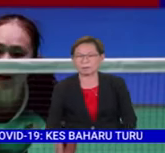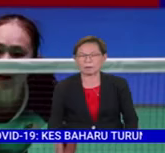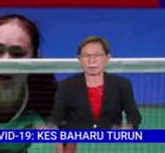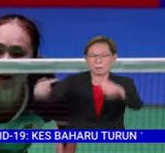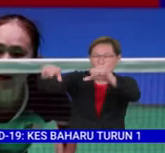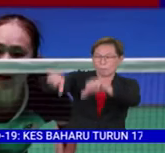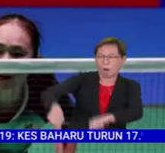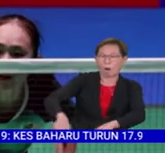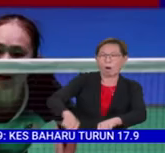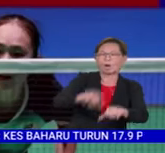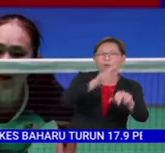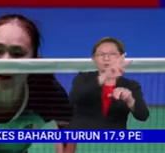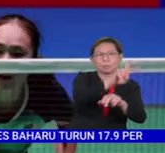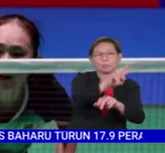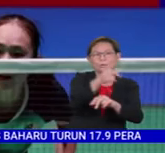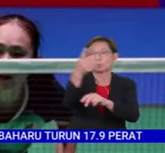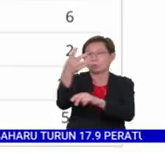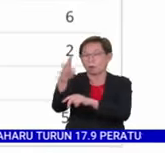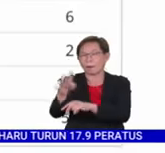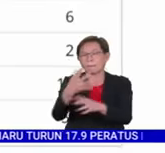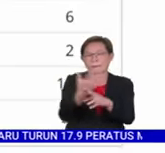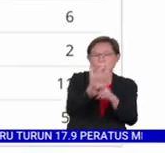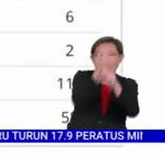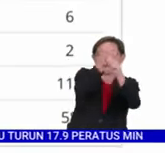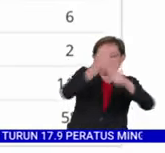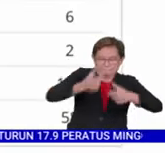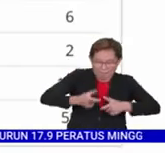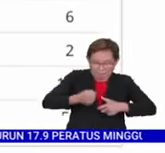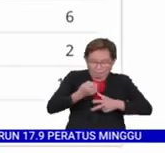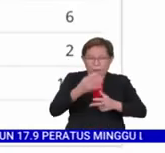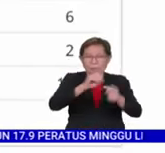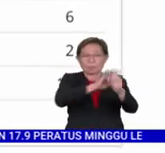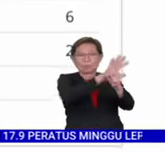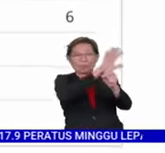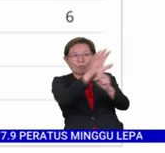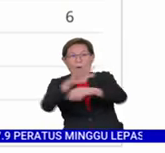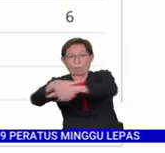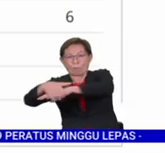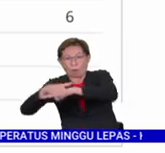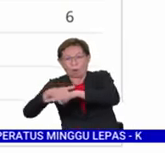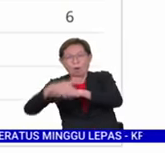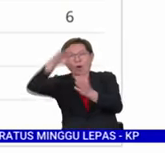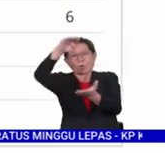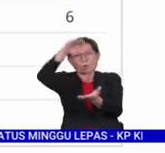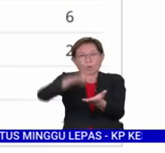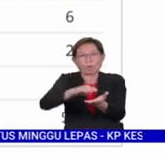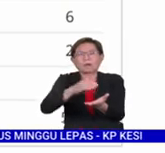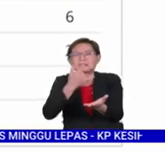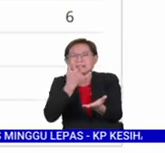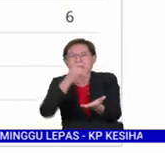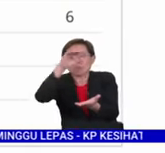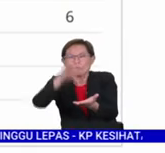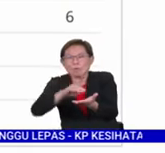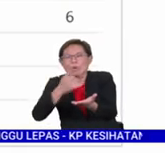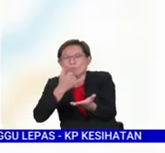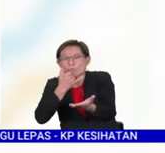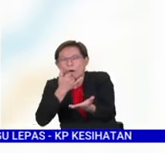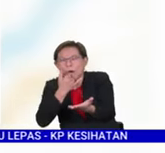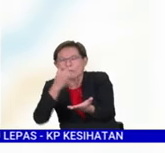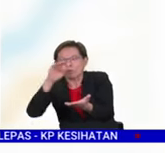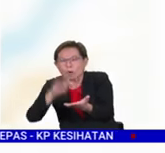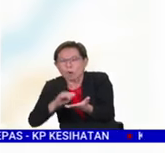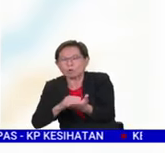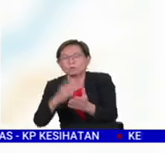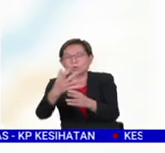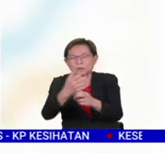Tewas set pertama 21-14, pemenang pingat emas Commonwealth Birmingham itu berjaya mengurangkan kesilapan-kesilapan mudah untuk